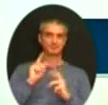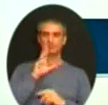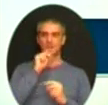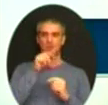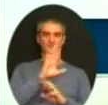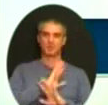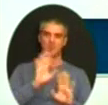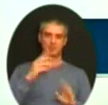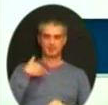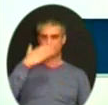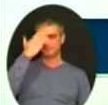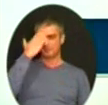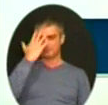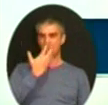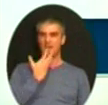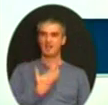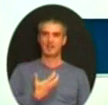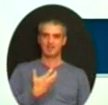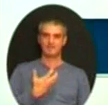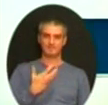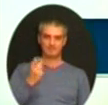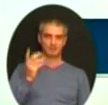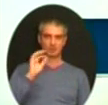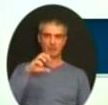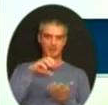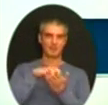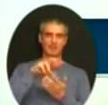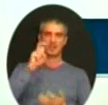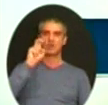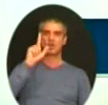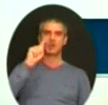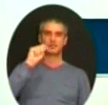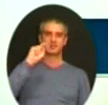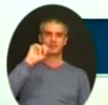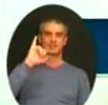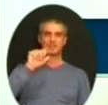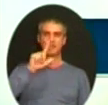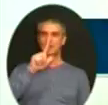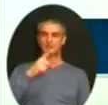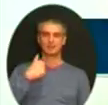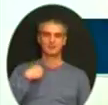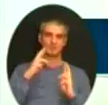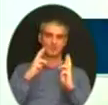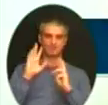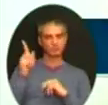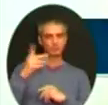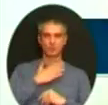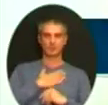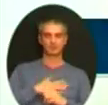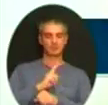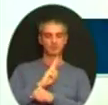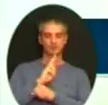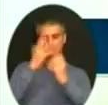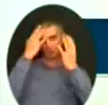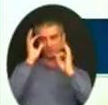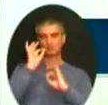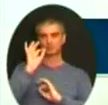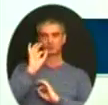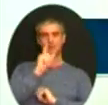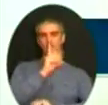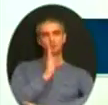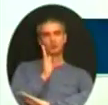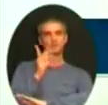לזה. אני מכיר את הרב רמה כהן, הרב של עותניאל. אני מקווה שגם הוא רצה לשמור גם על כבודו של